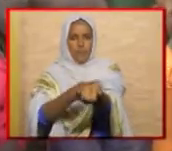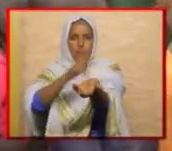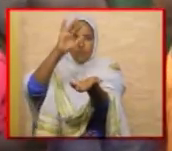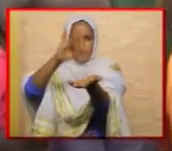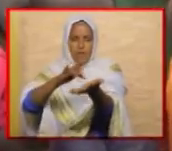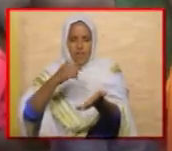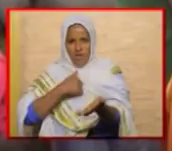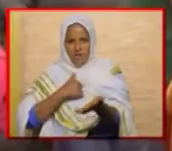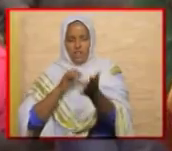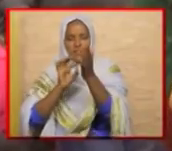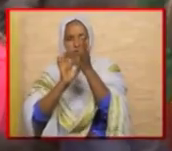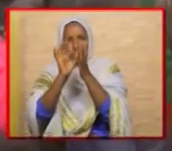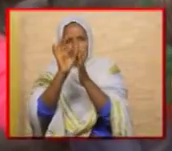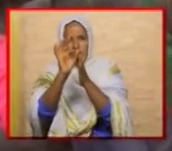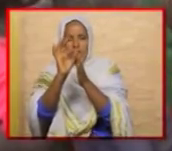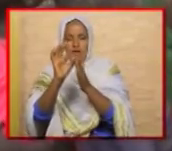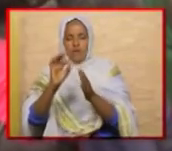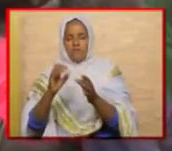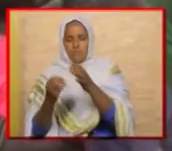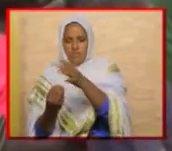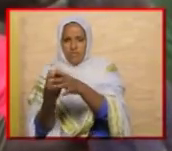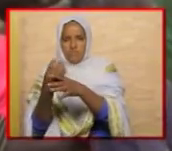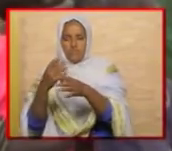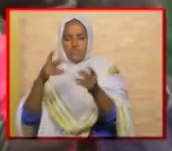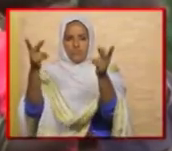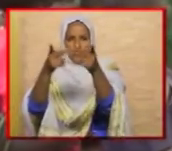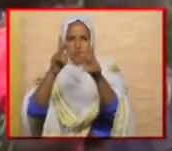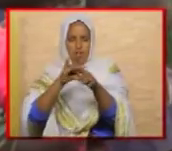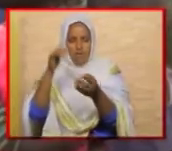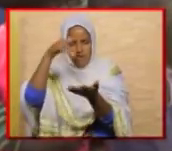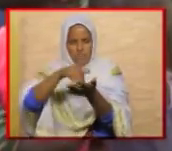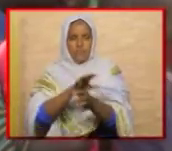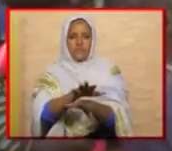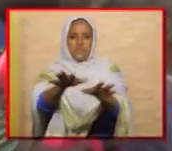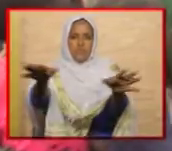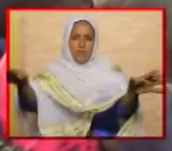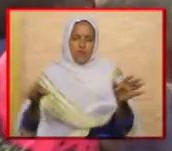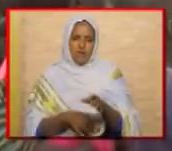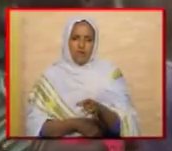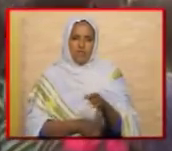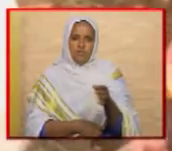ከበጎቼ መሃል እኔም ተቆጥሬ በለምለም መስክህ ላይ ደግሞ እንድሰማራ